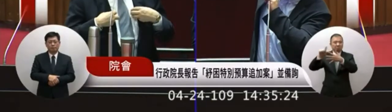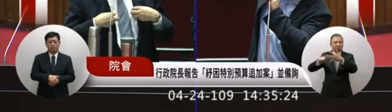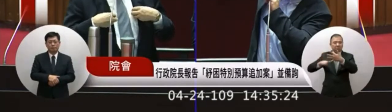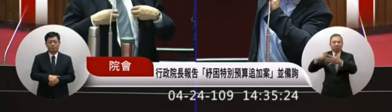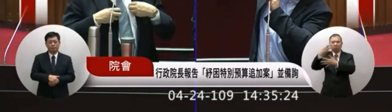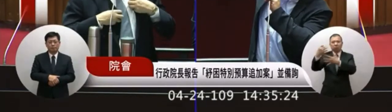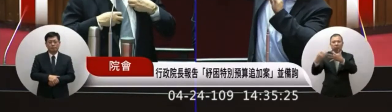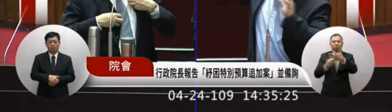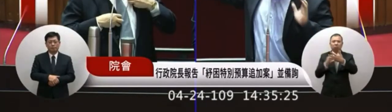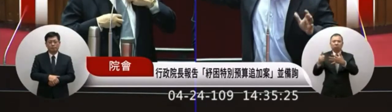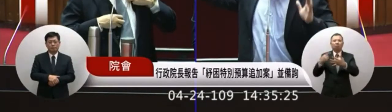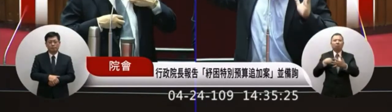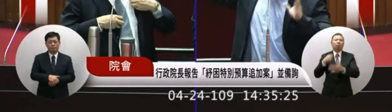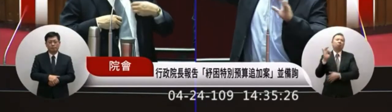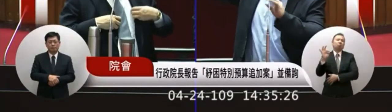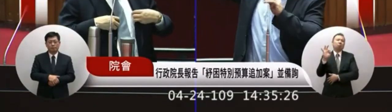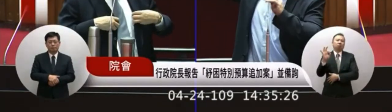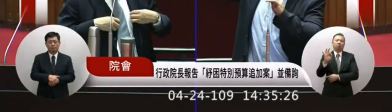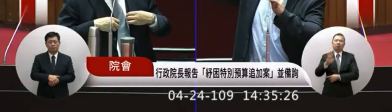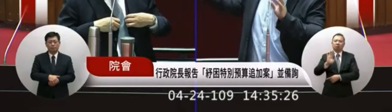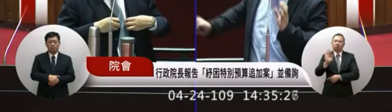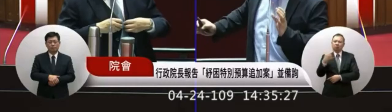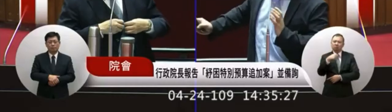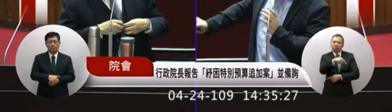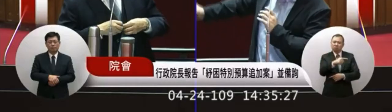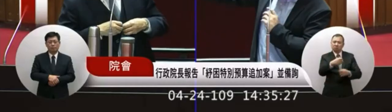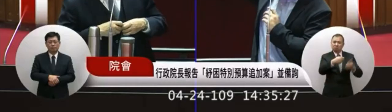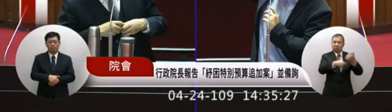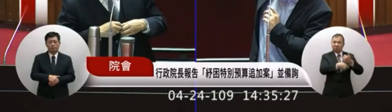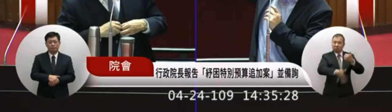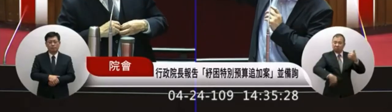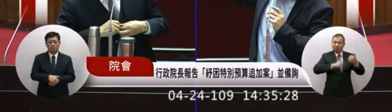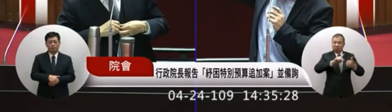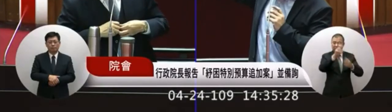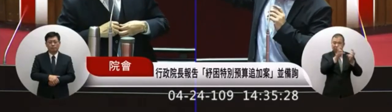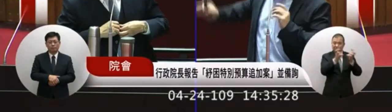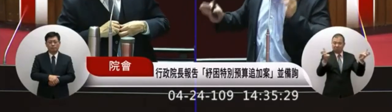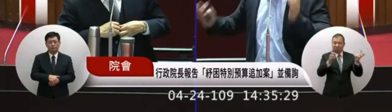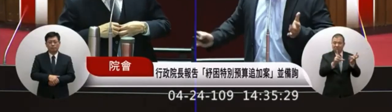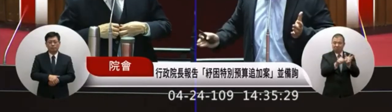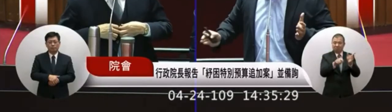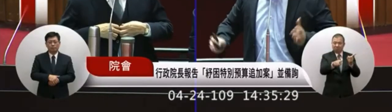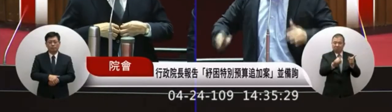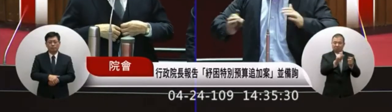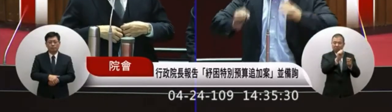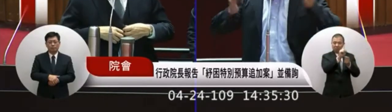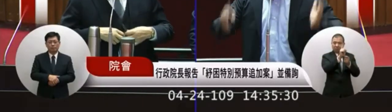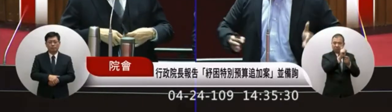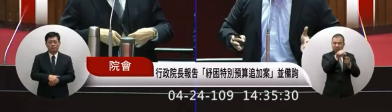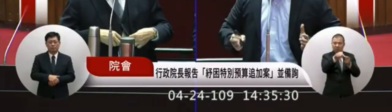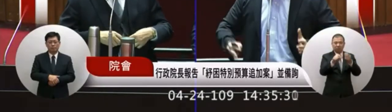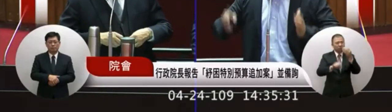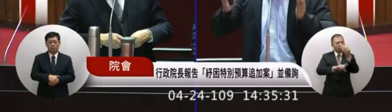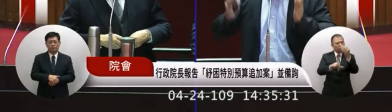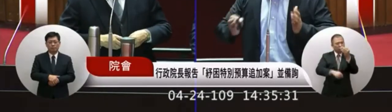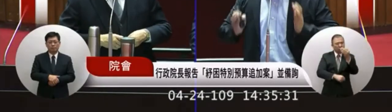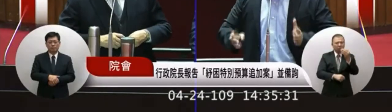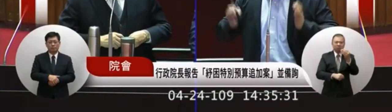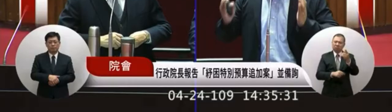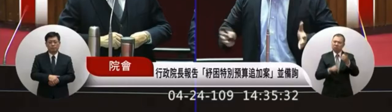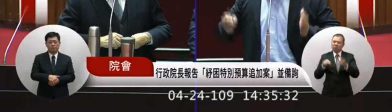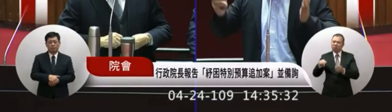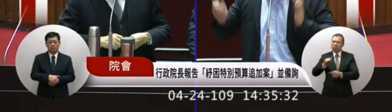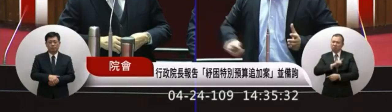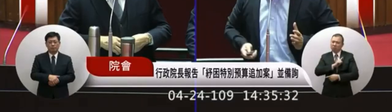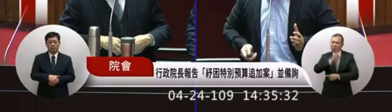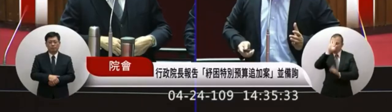是就这点，信这个系统上线时间是2010年的9月份啊，这其实真正是跟这个防疫